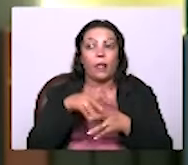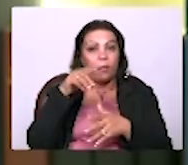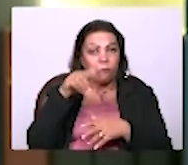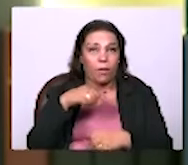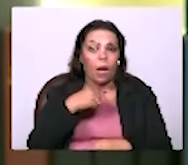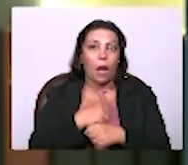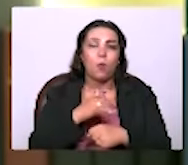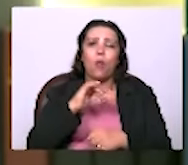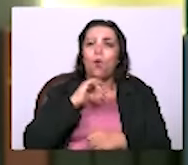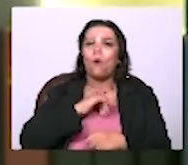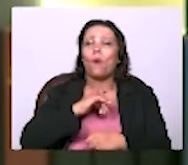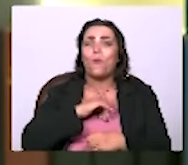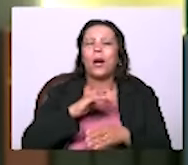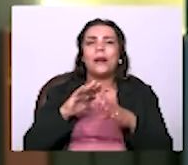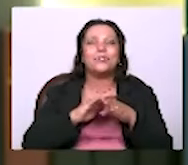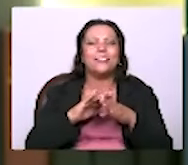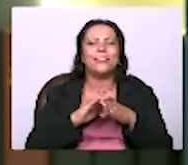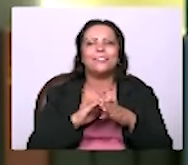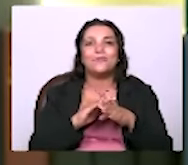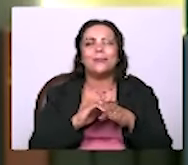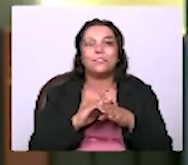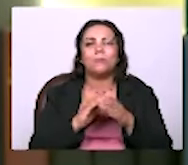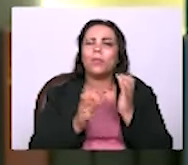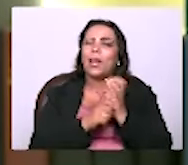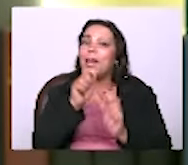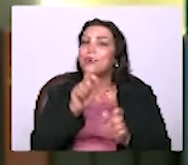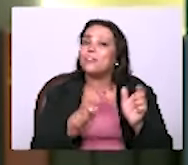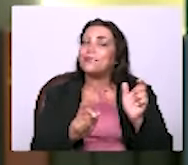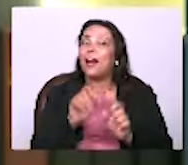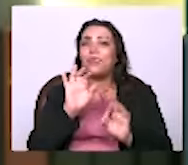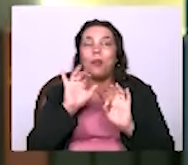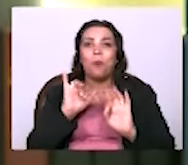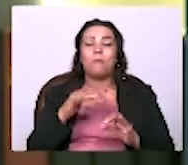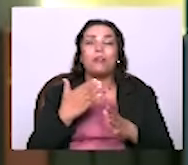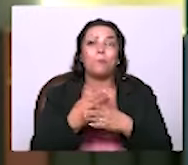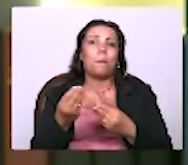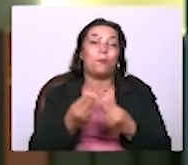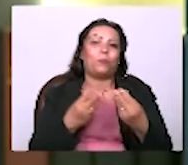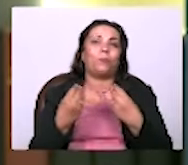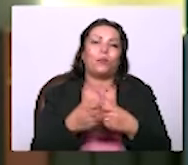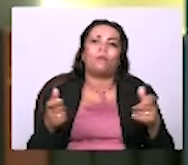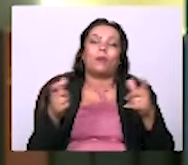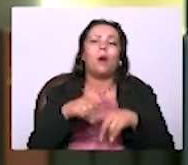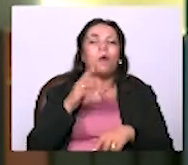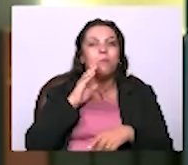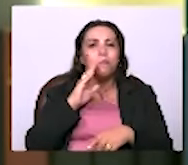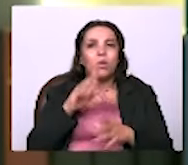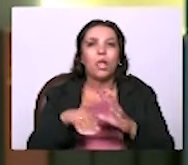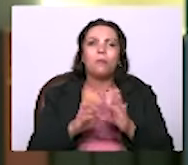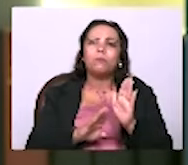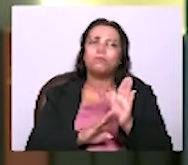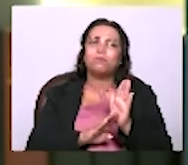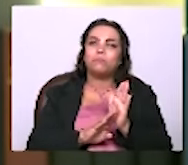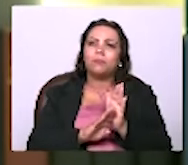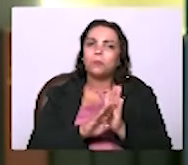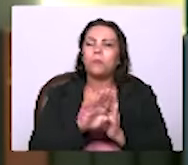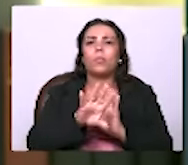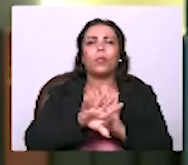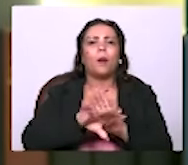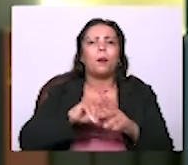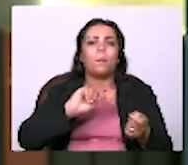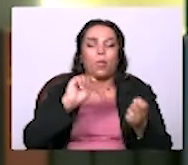بيتولد جواه وجدان انساني عميق تجاه التعامل مع المجتمع وبيقدر قيمه التنميه وال اللي بيح حصل